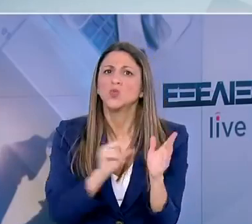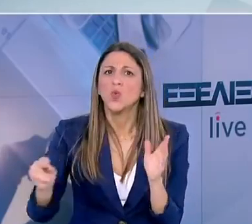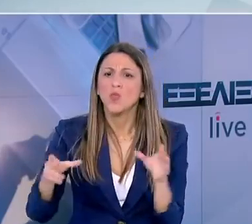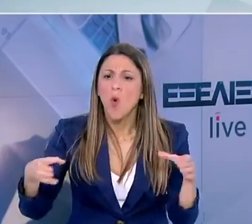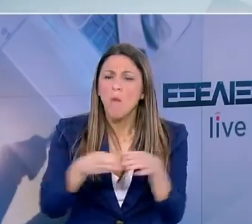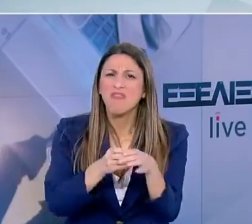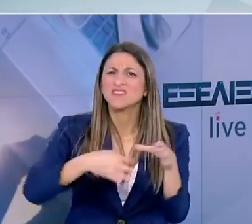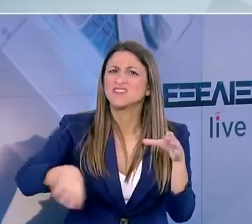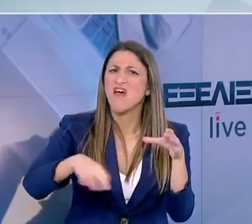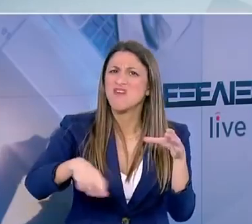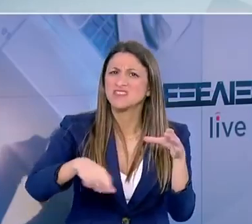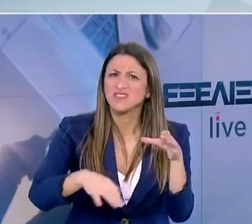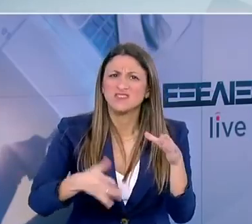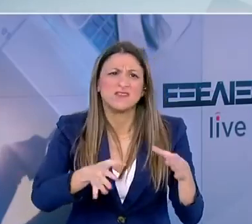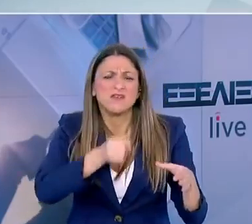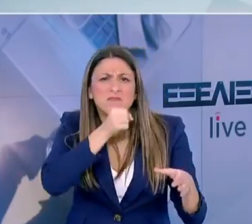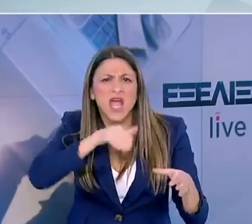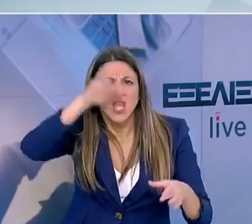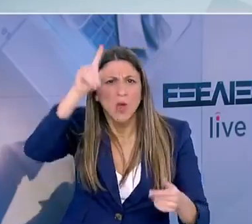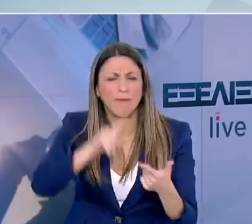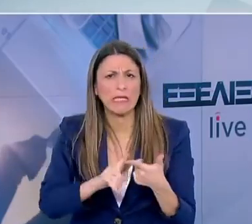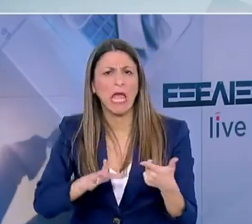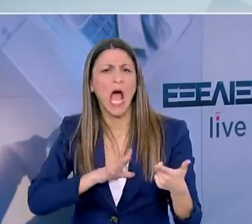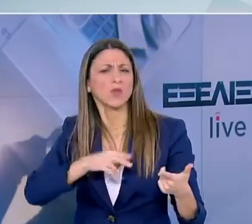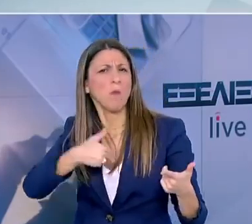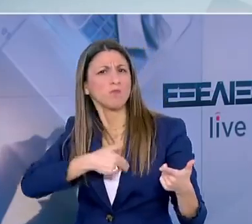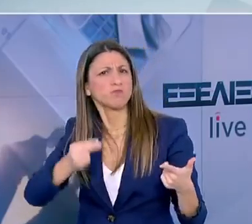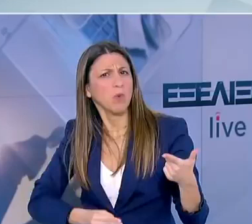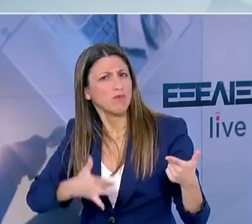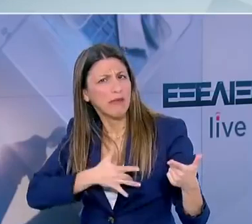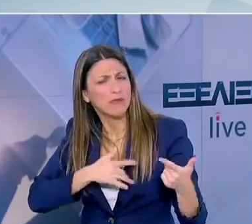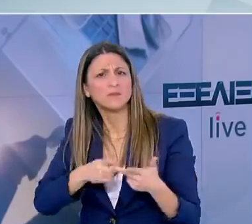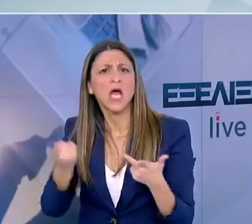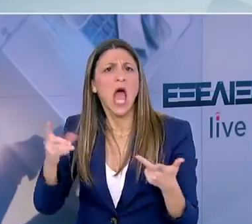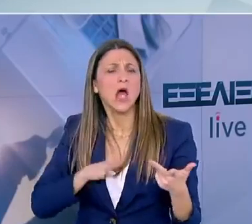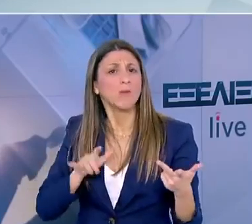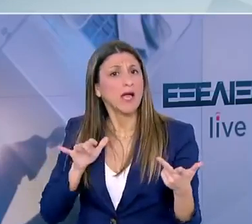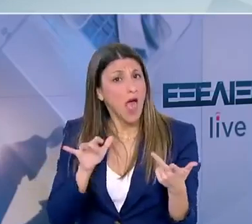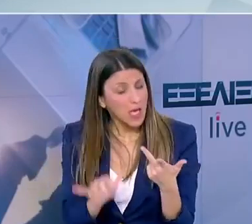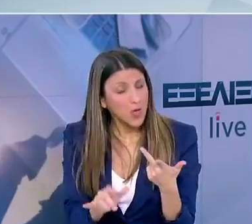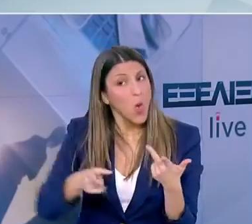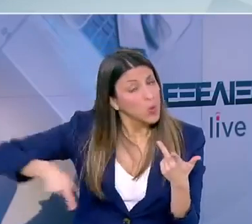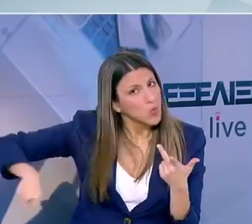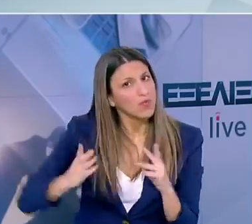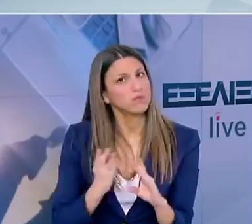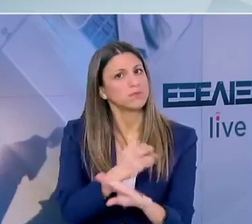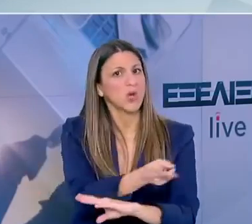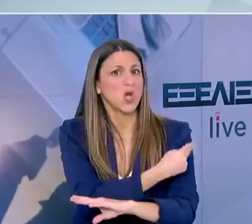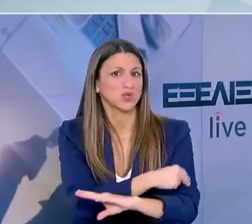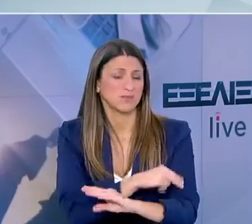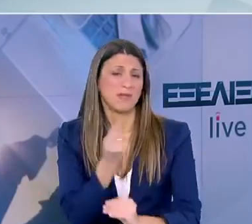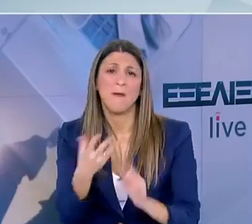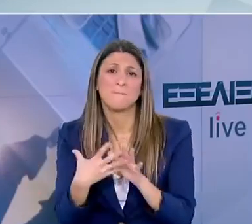πληθυσμού, οι οποίες αυτή τη στιγμή υποφέρουν από την επέλαση του ιού σε πολλές χώρες του κόσμου, με χαρακτηριστικό παράδειγμα τις Ηνωμένες